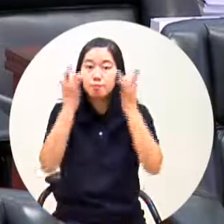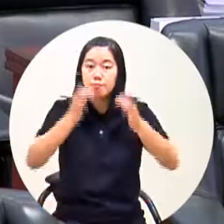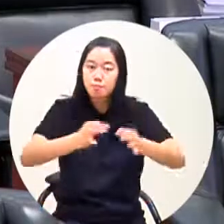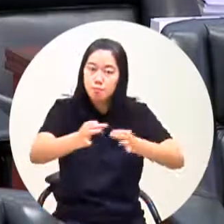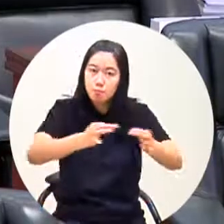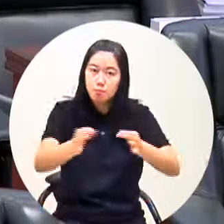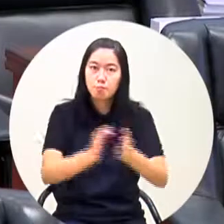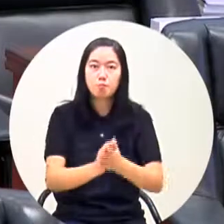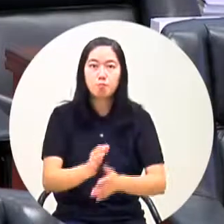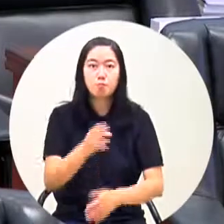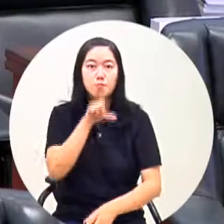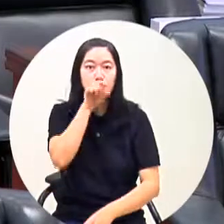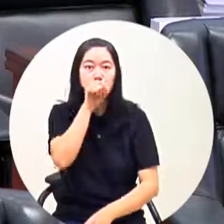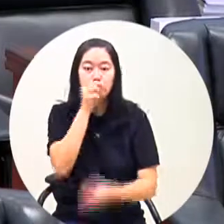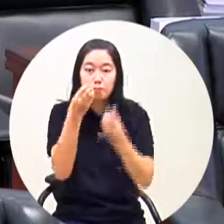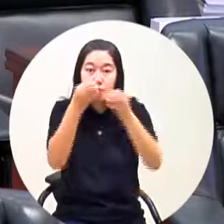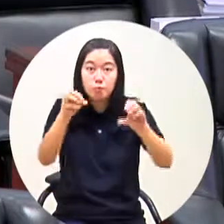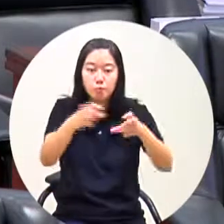品，